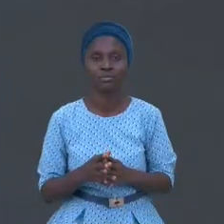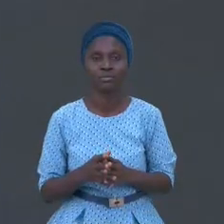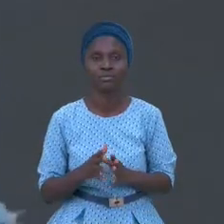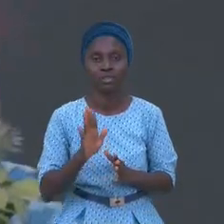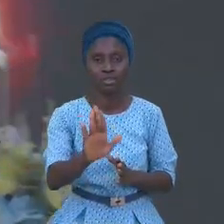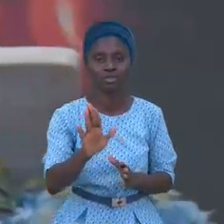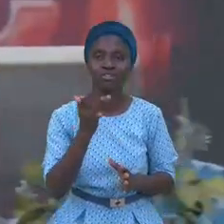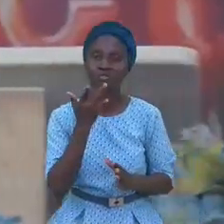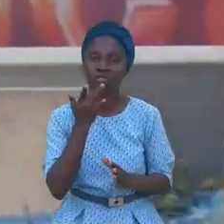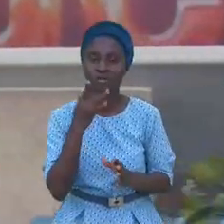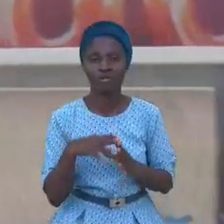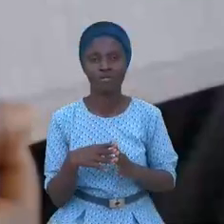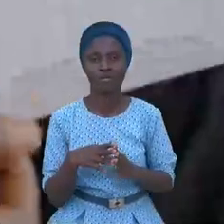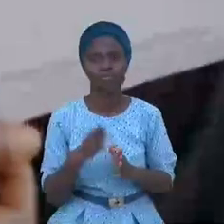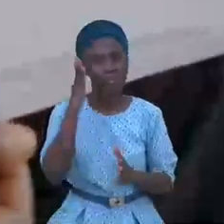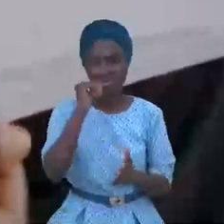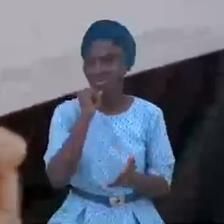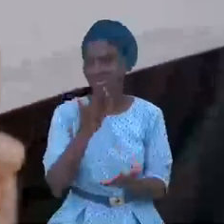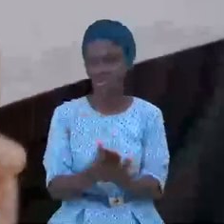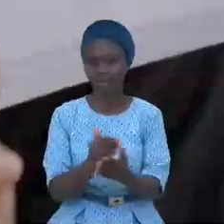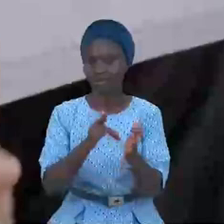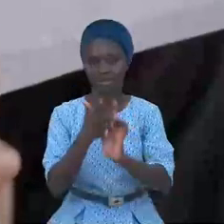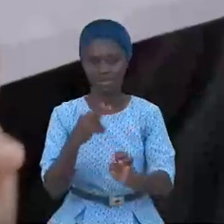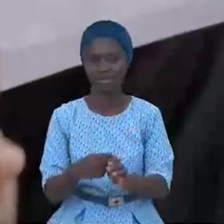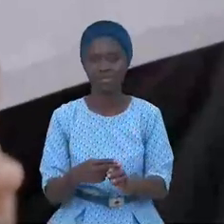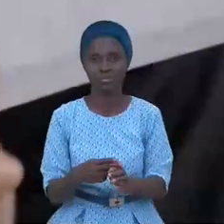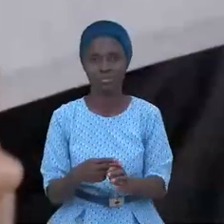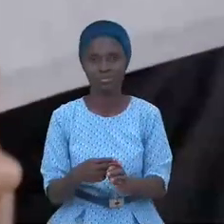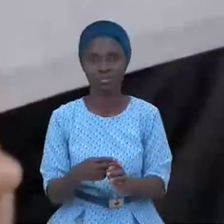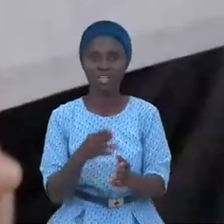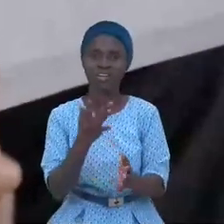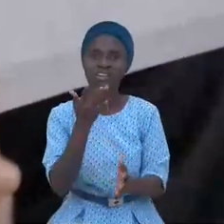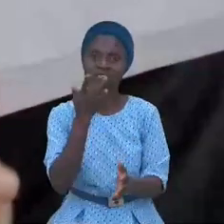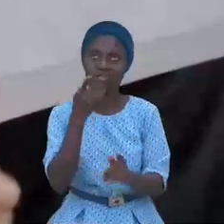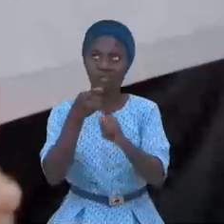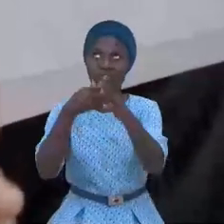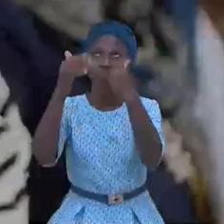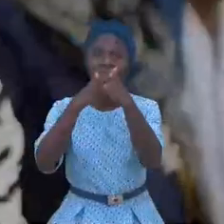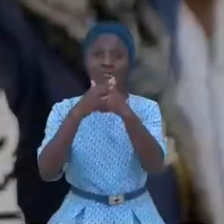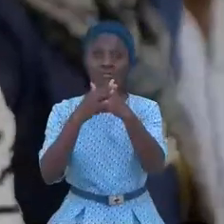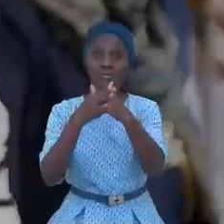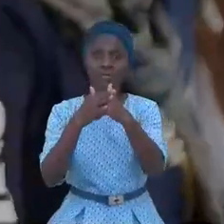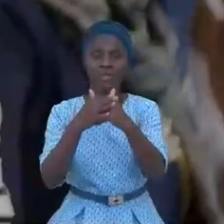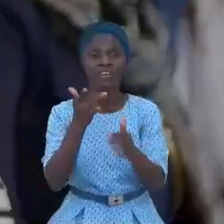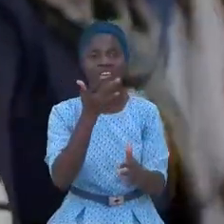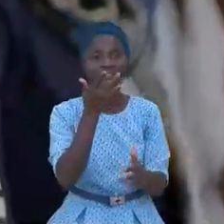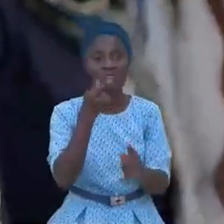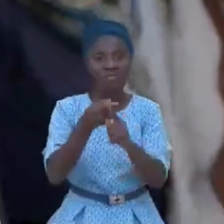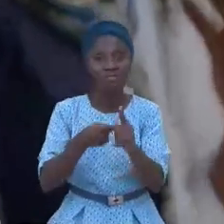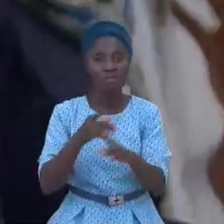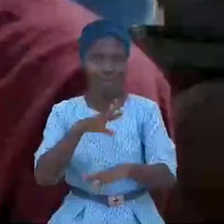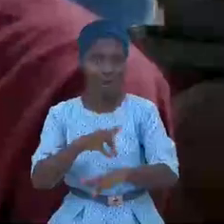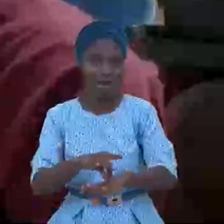Ta faveur ne va pas s'arrêter. La faveur du ciel, la faveur de la